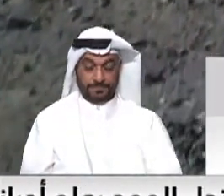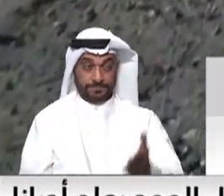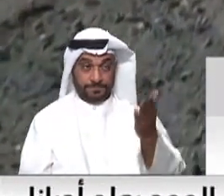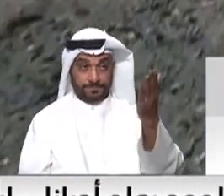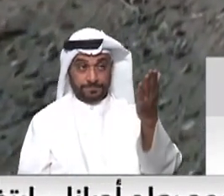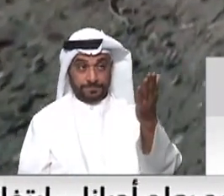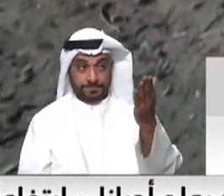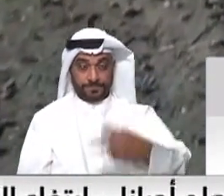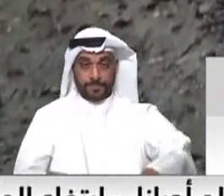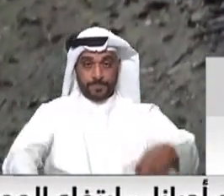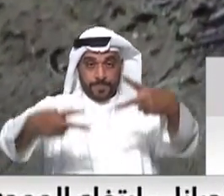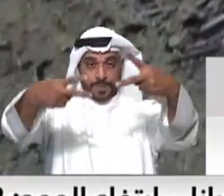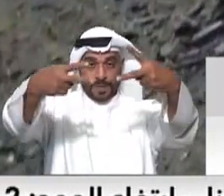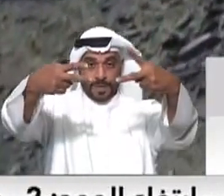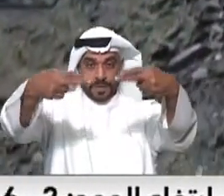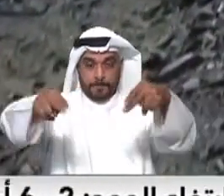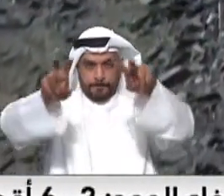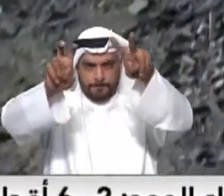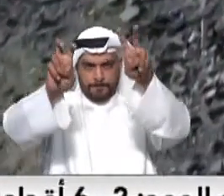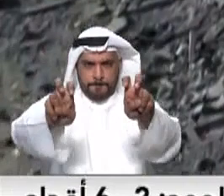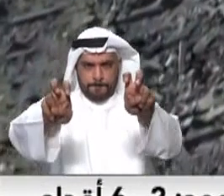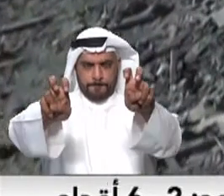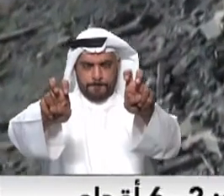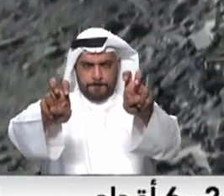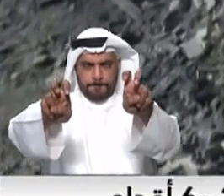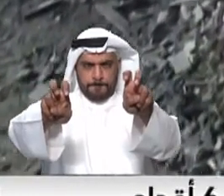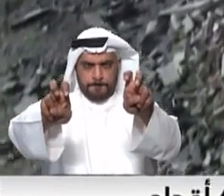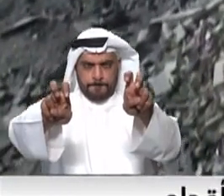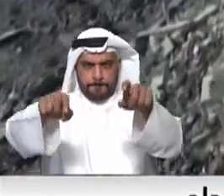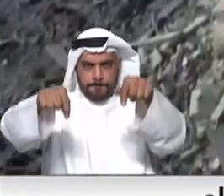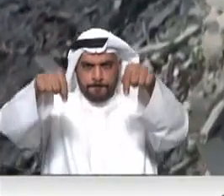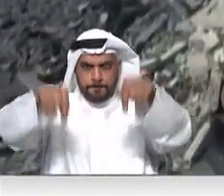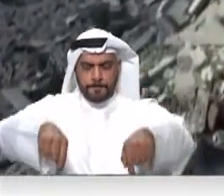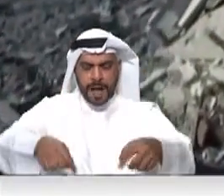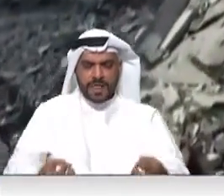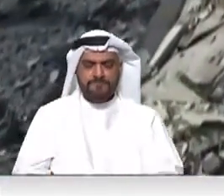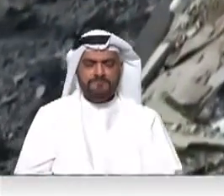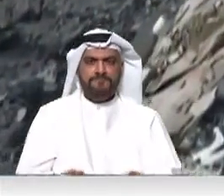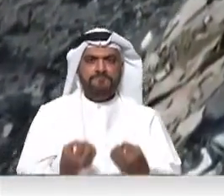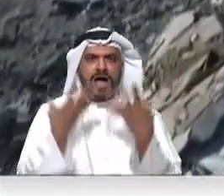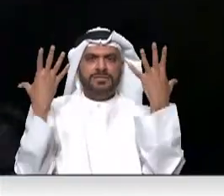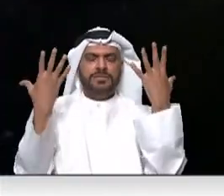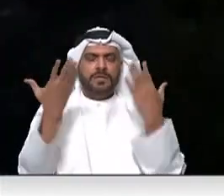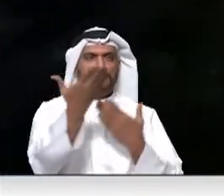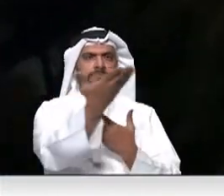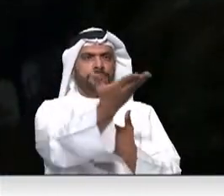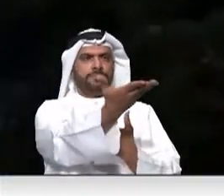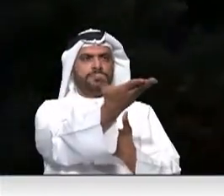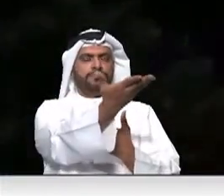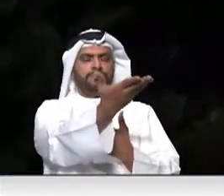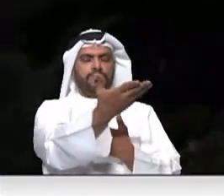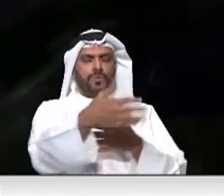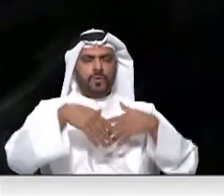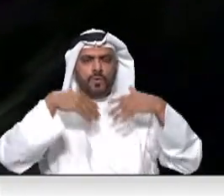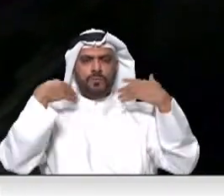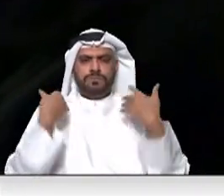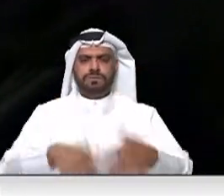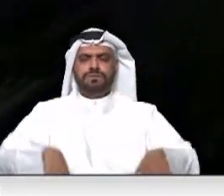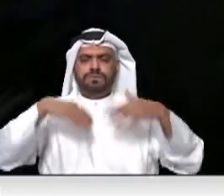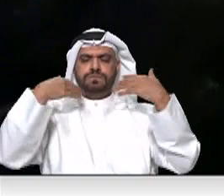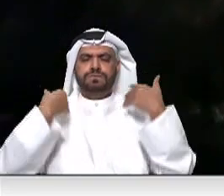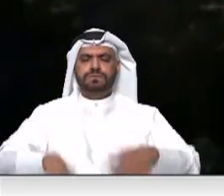الهدنة ترفع الغطاء عن أبشع جرائم الكيان الصهيوني المحتل لينكشف المشهد على